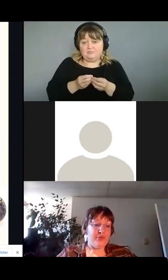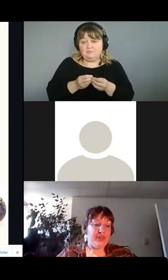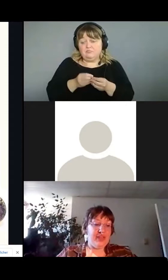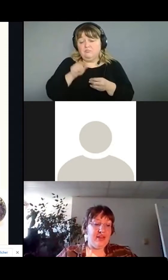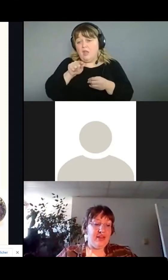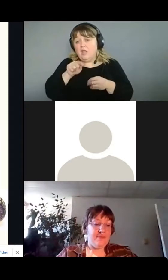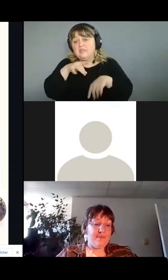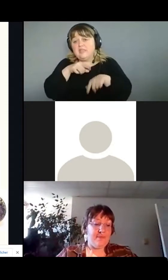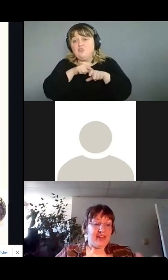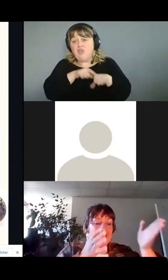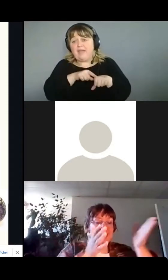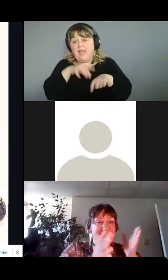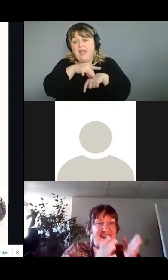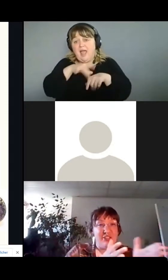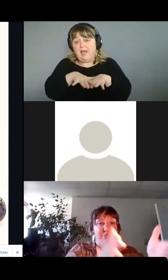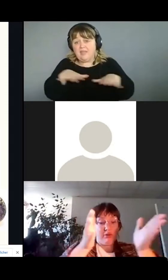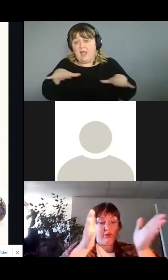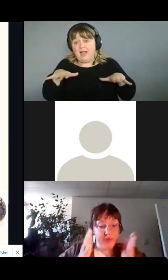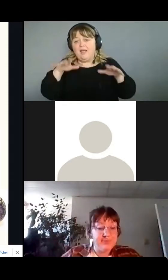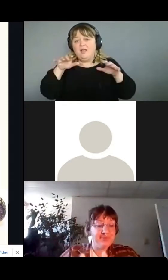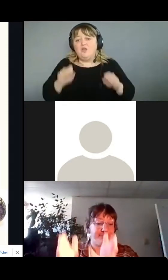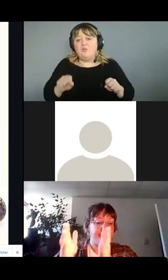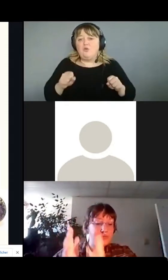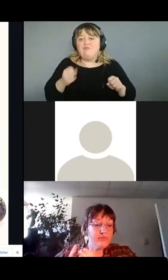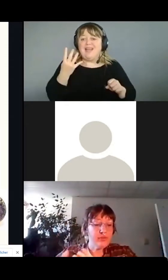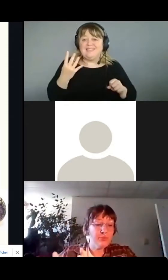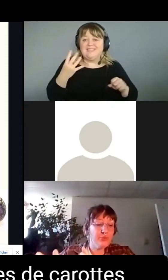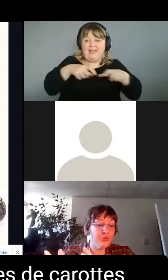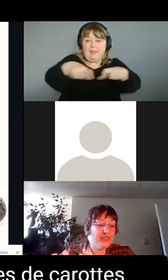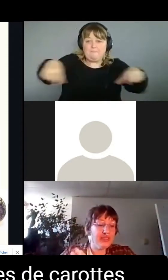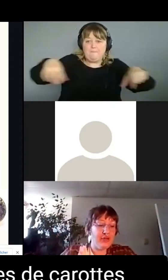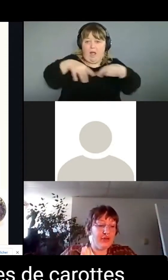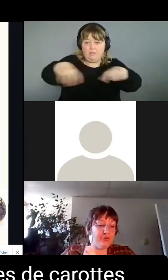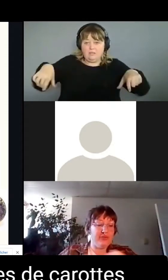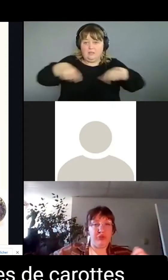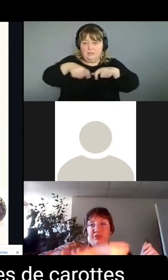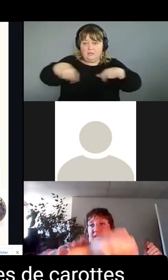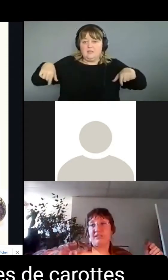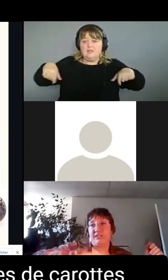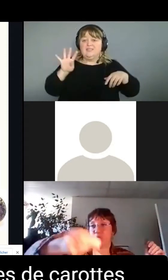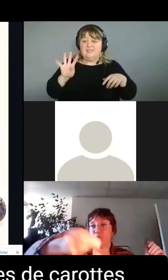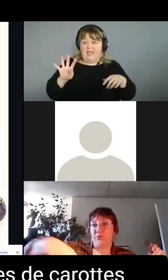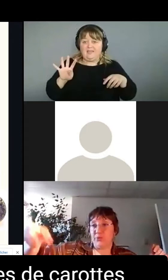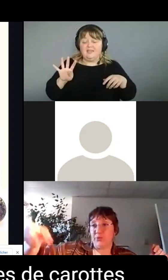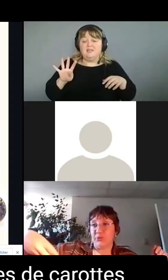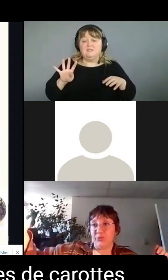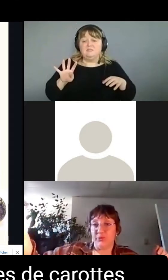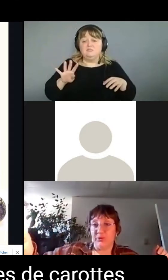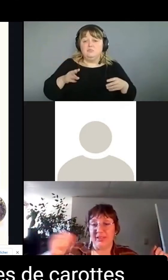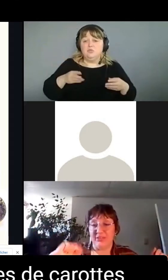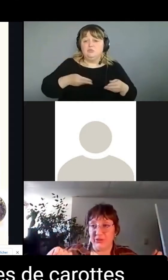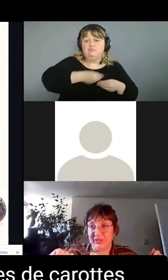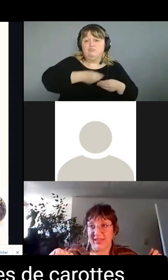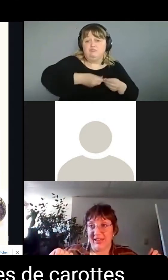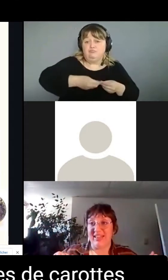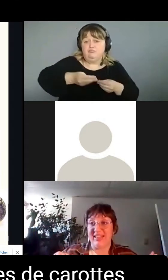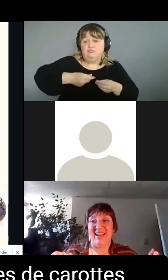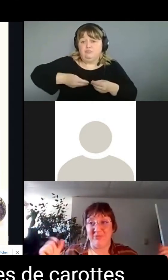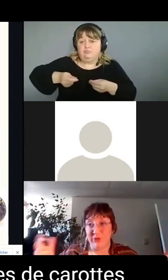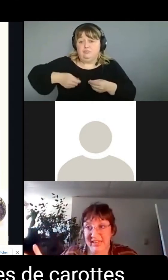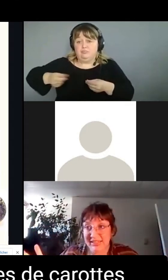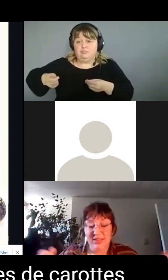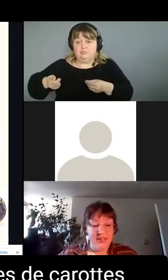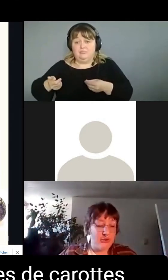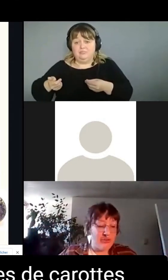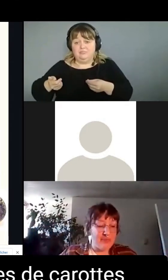vous pouvez faire 4 larges bandes, puis vous pouvez juste lancer vos graines de carottes à